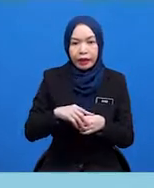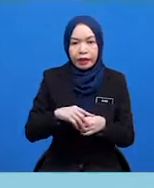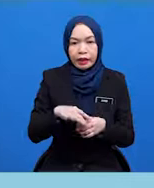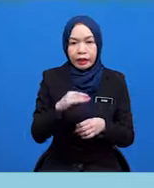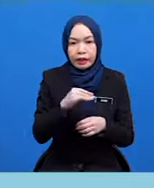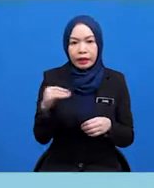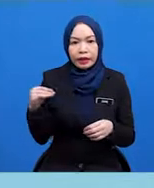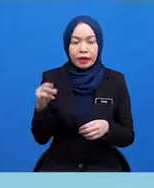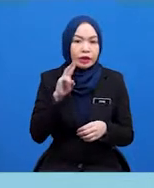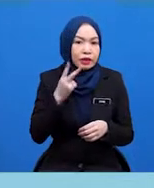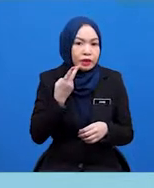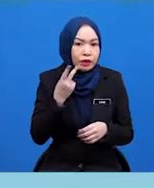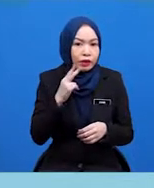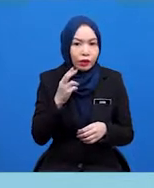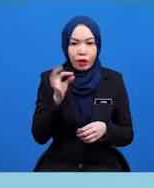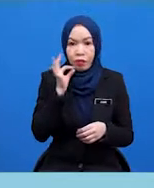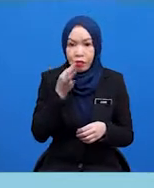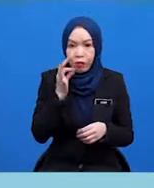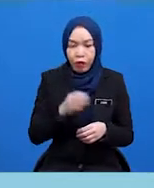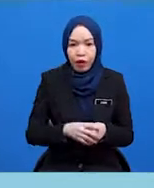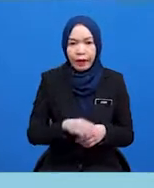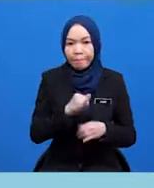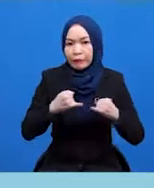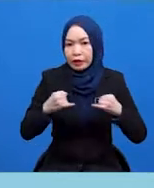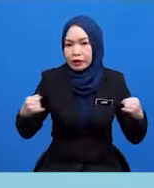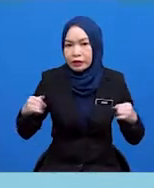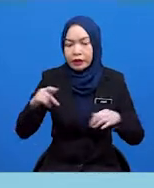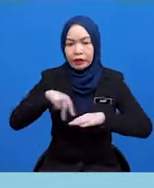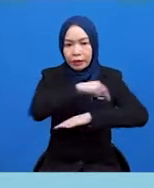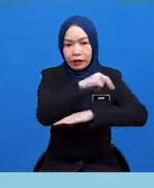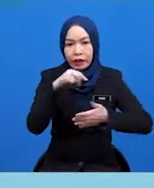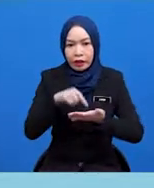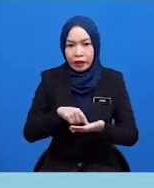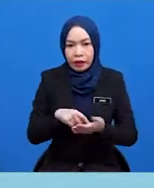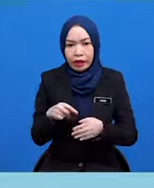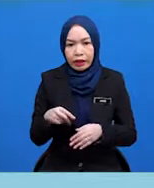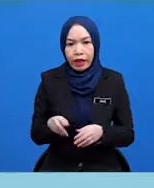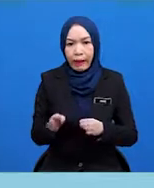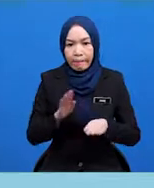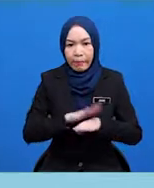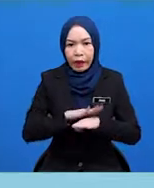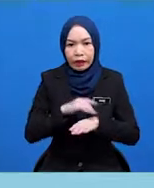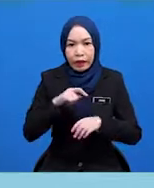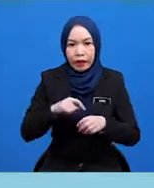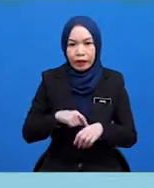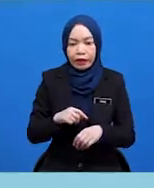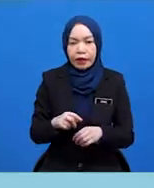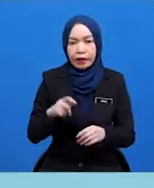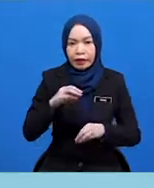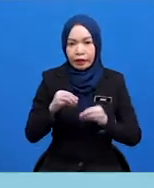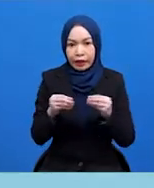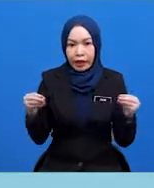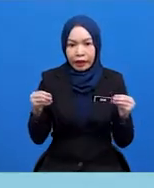seperti sayur-sayuran dan buah-buahan. Jenis pertanian ini banyak diusahakan di tanah tinggi Cameron di